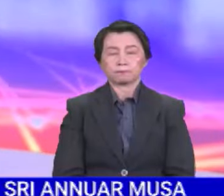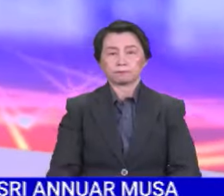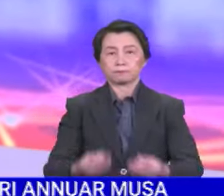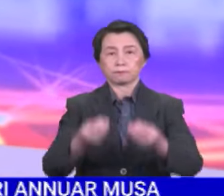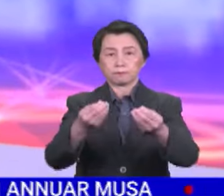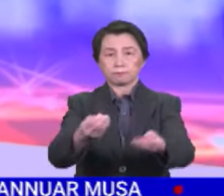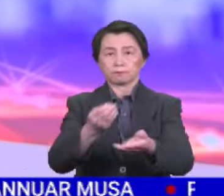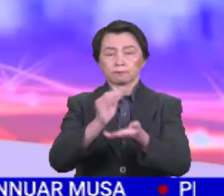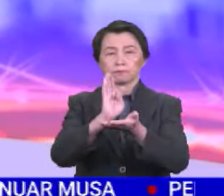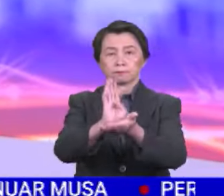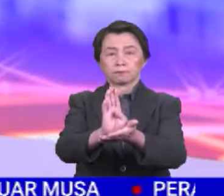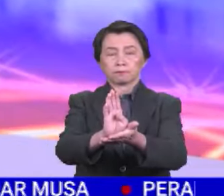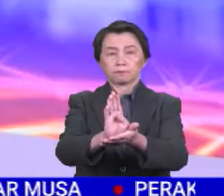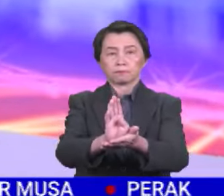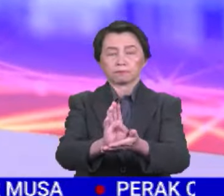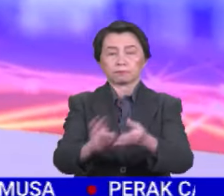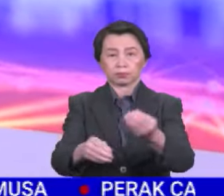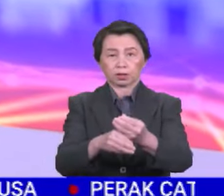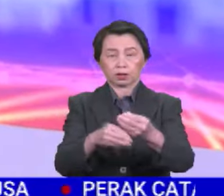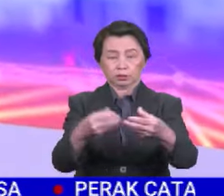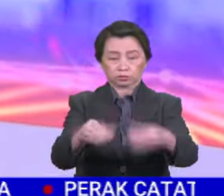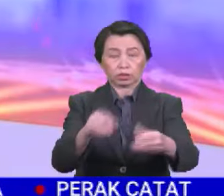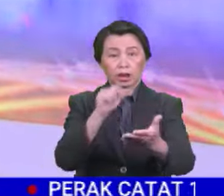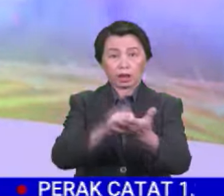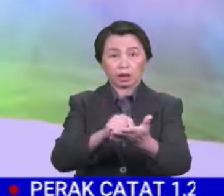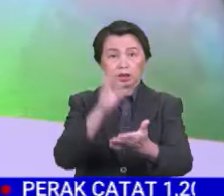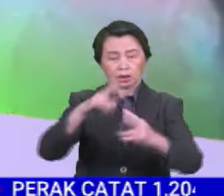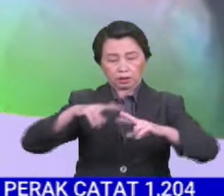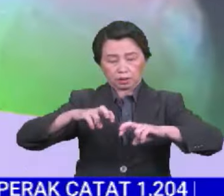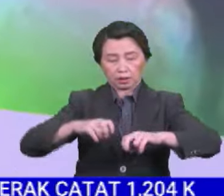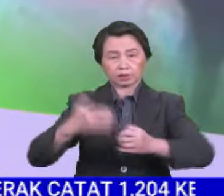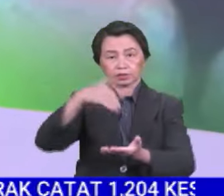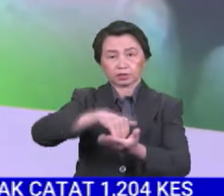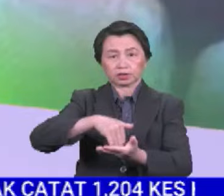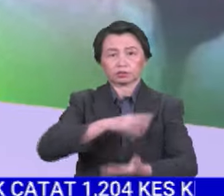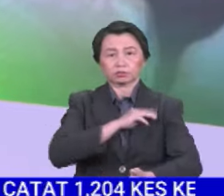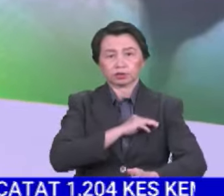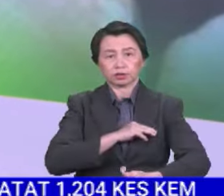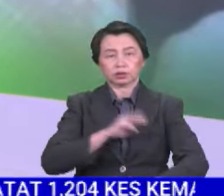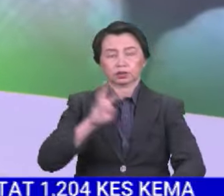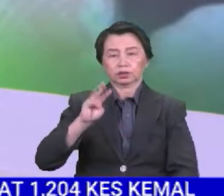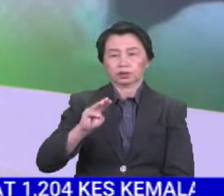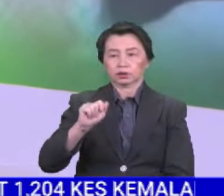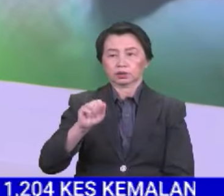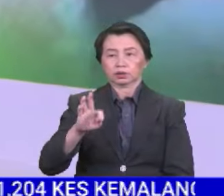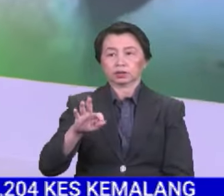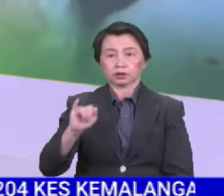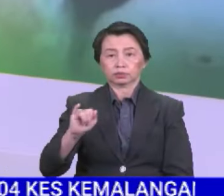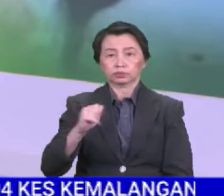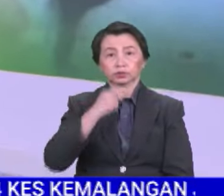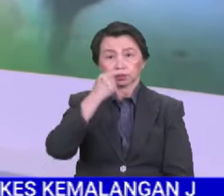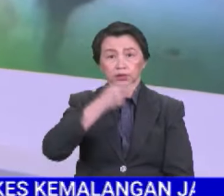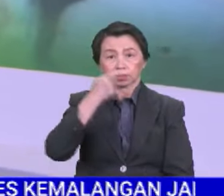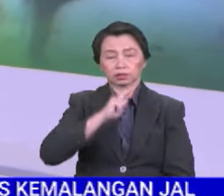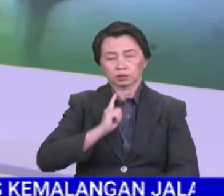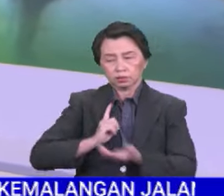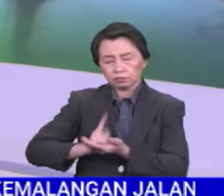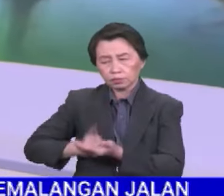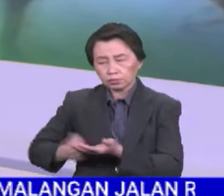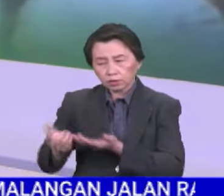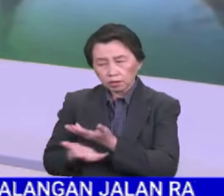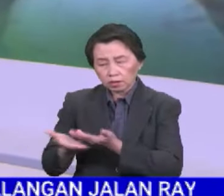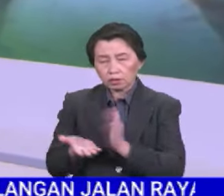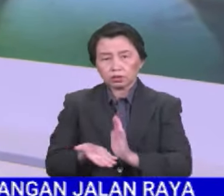Pemberian subsidi untuk ayam dan telur akan dikaji semula. Menurut Menteri Pertanian dan Industri Makanan Datuk Seri Ronald Kiandi, perbincangan